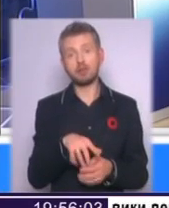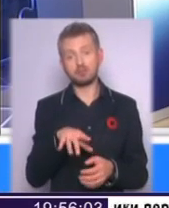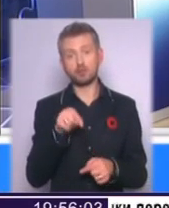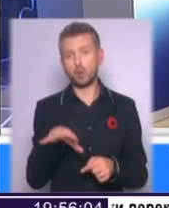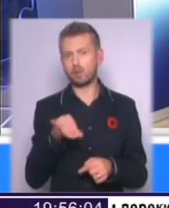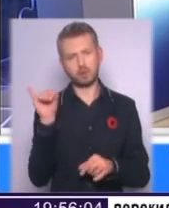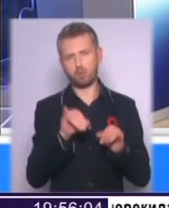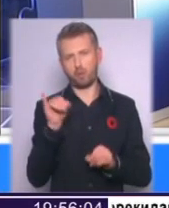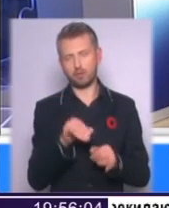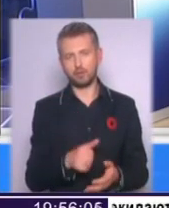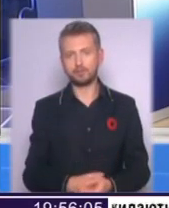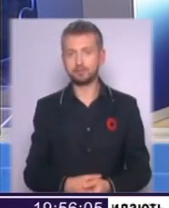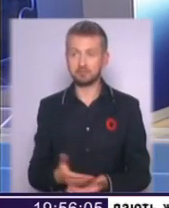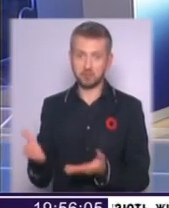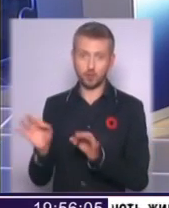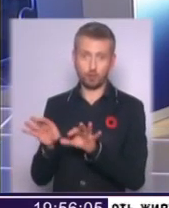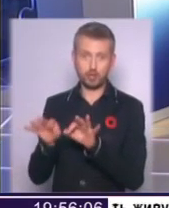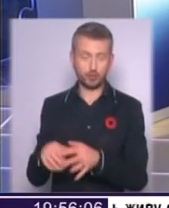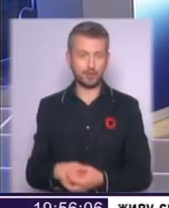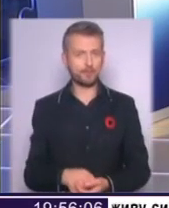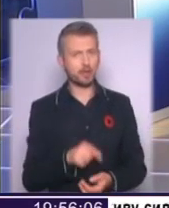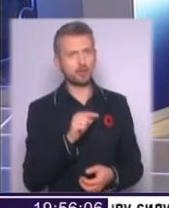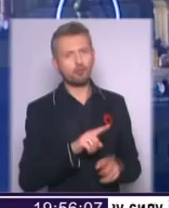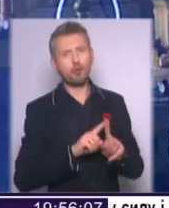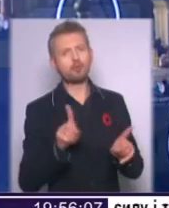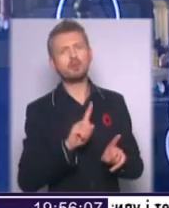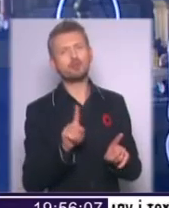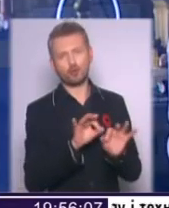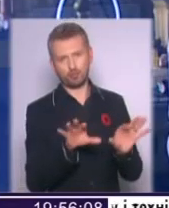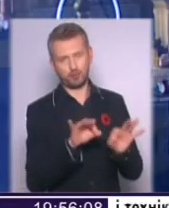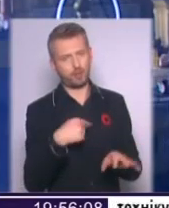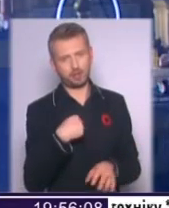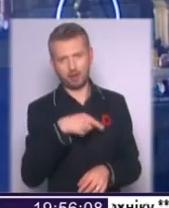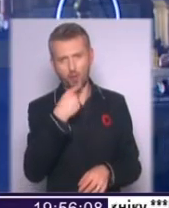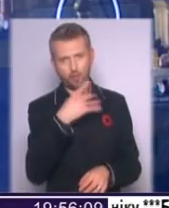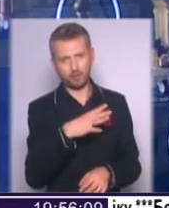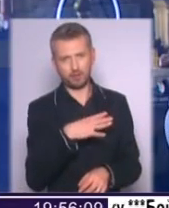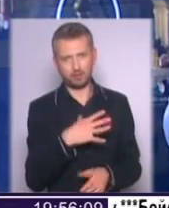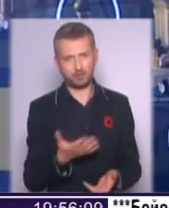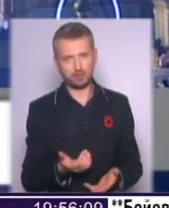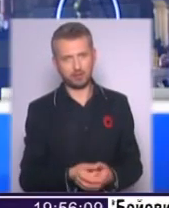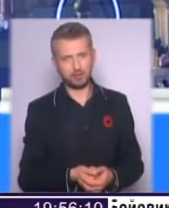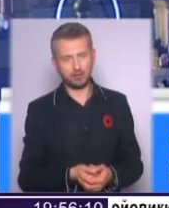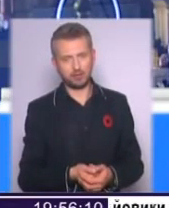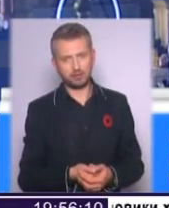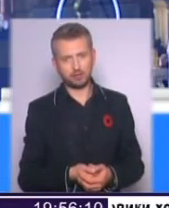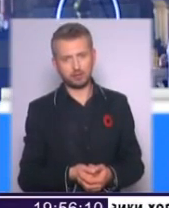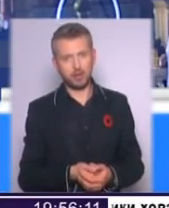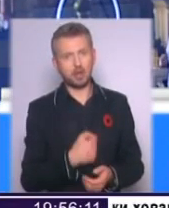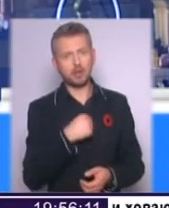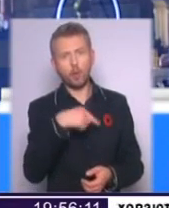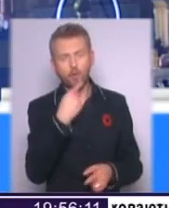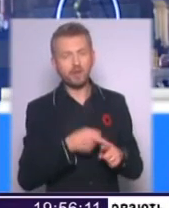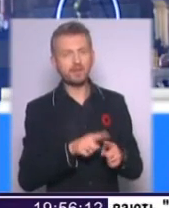звикла? Знаєте, прошу коментуйте, будь ласка. Тут особливо що коментувати? Я говорив тут немає якраз що коментувати, звичайно, про те, що